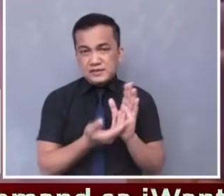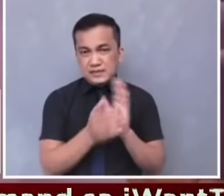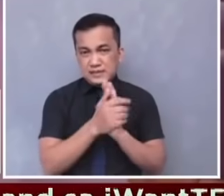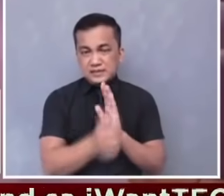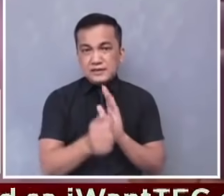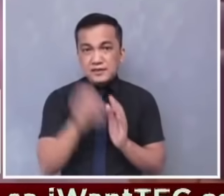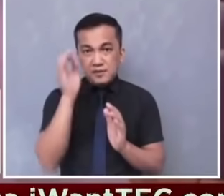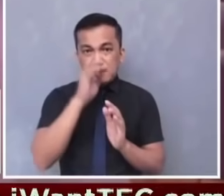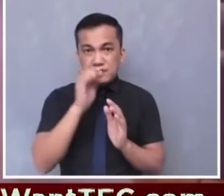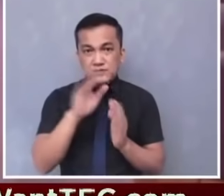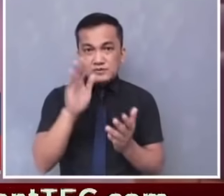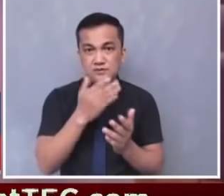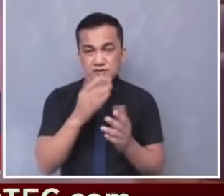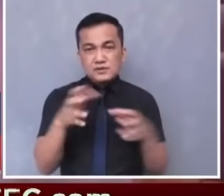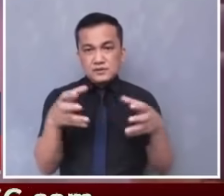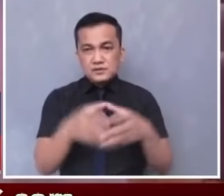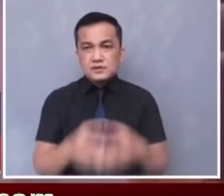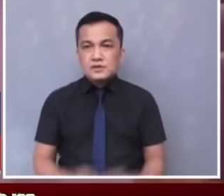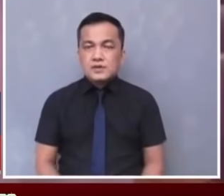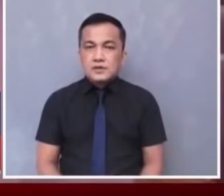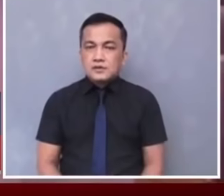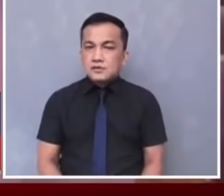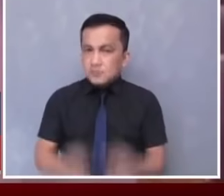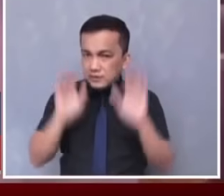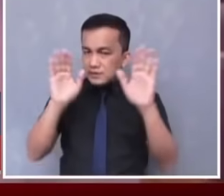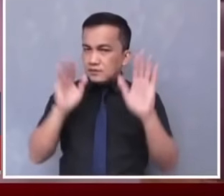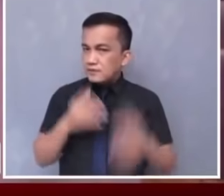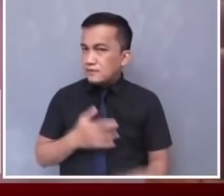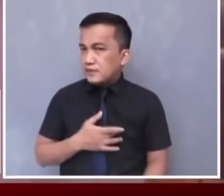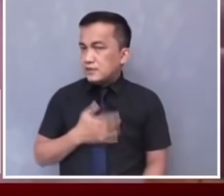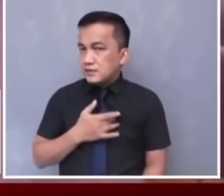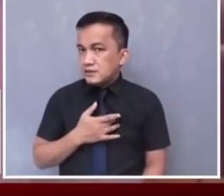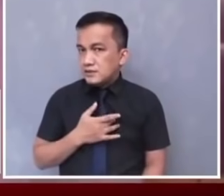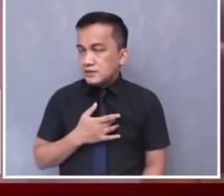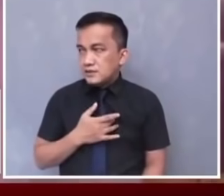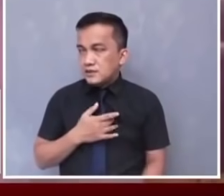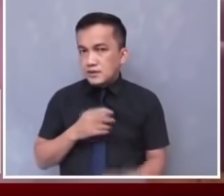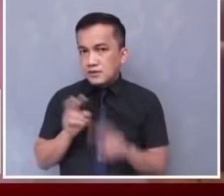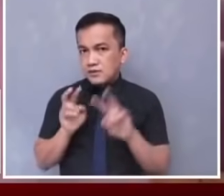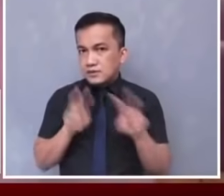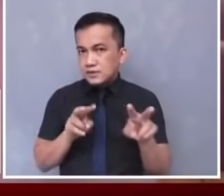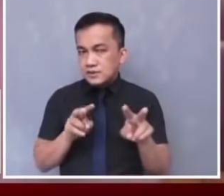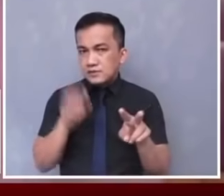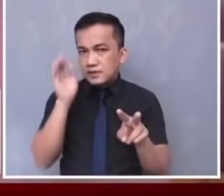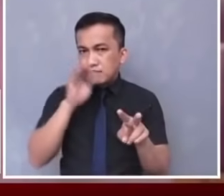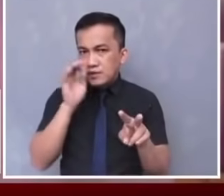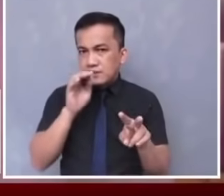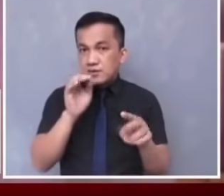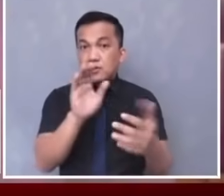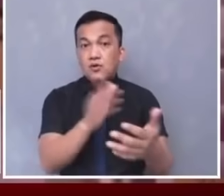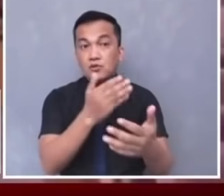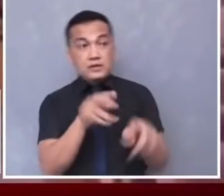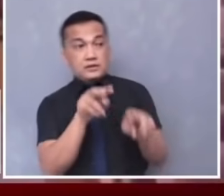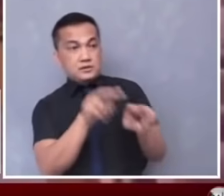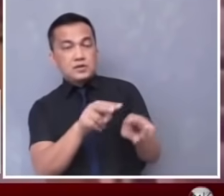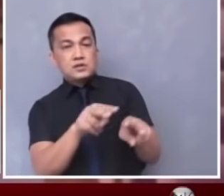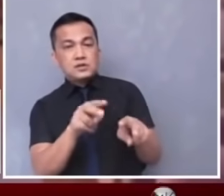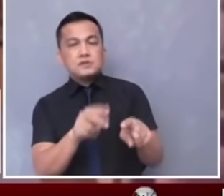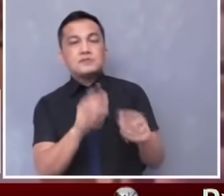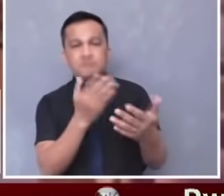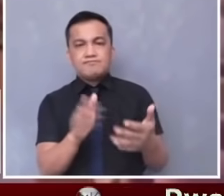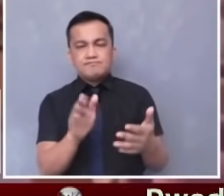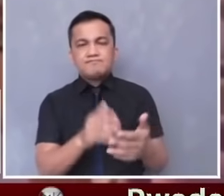It's a wonderful feeling to be hearing and watching the Philippine choirs perform on stage. It's a